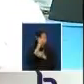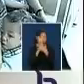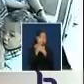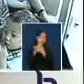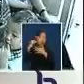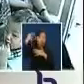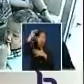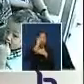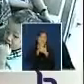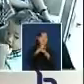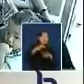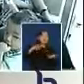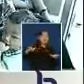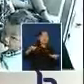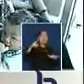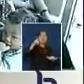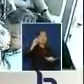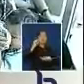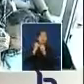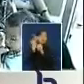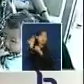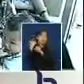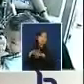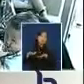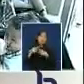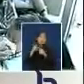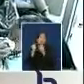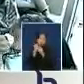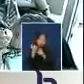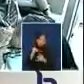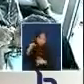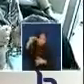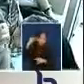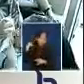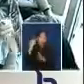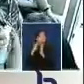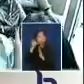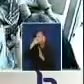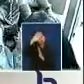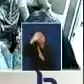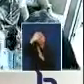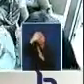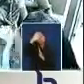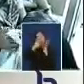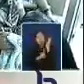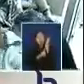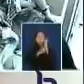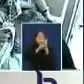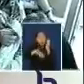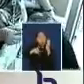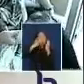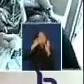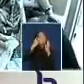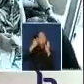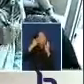ของเด็กอย่างเดียวนะคะเพราะฉะนั้นเน้นเป็นห่วงวัยรุ่นนะคะไข้สูง3วัน4วันบางทีคิดว่าตัวเองแข็งแรงค่ะเคยมีบางคนเป็นนักกีฬาก็คิดไม่เป็นไร